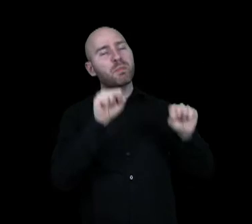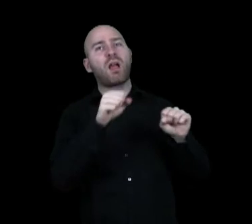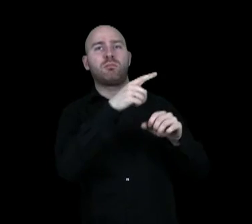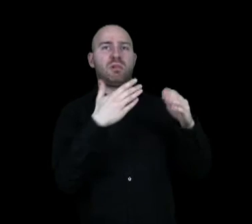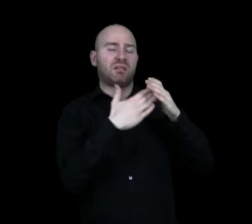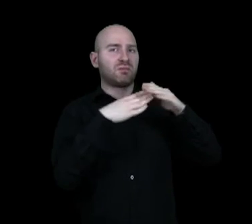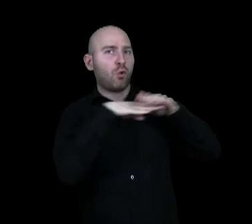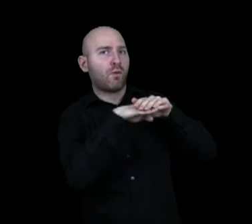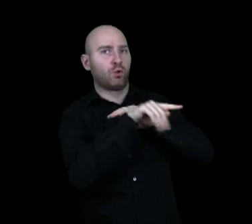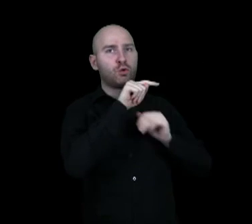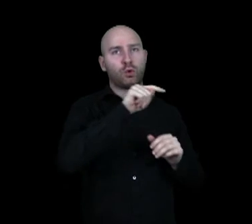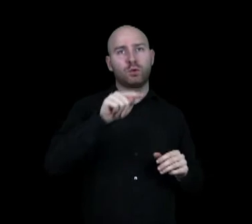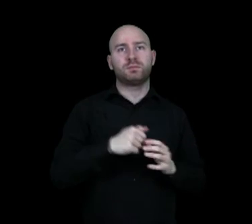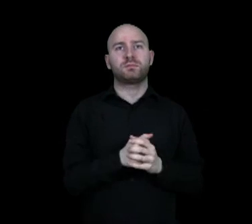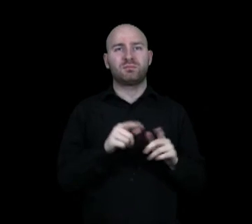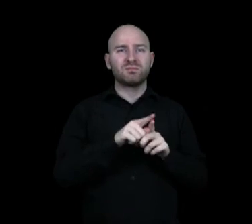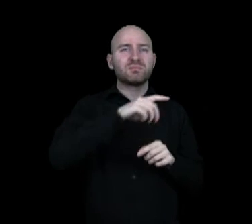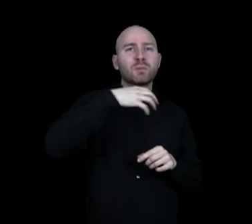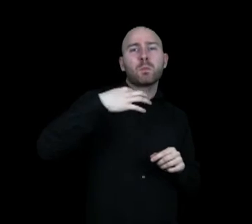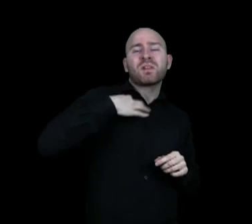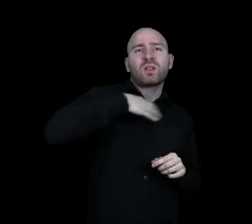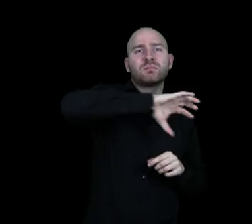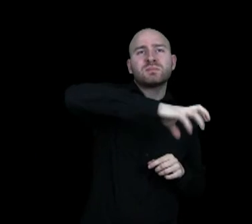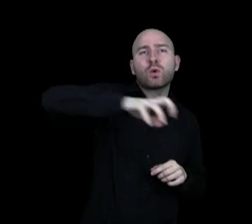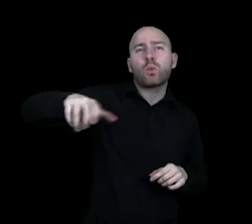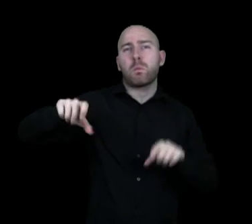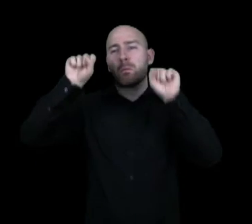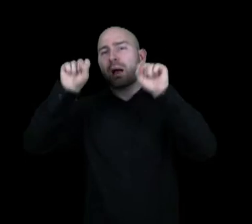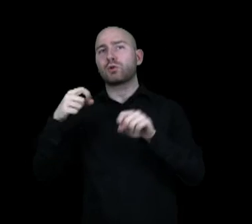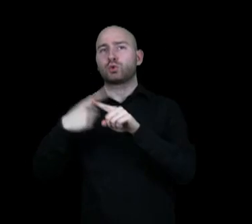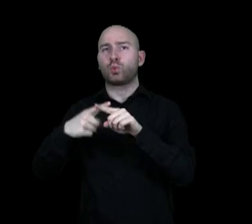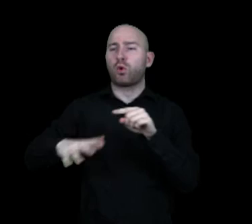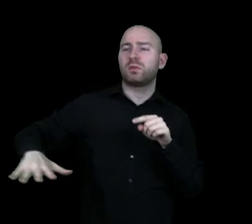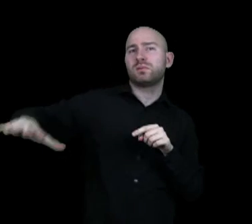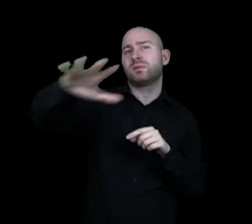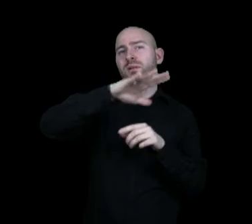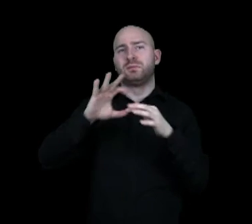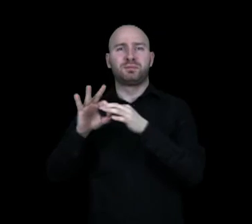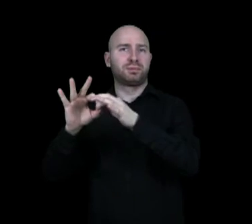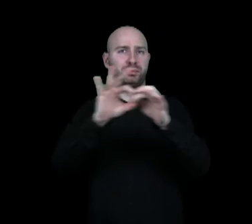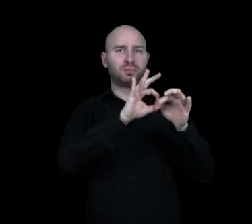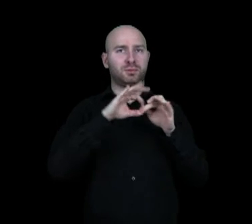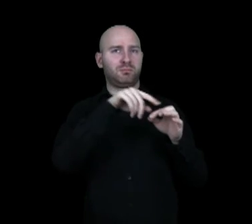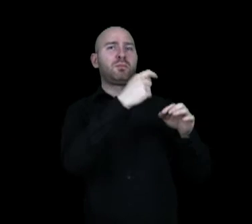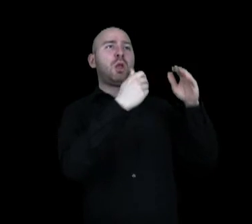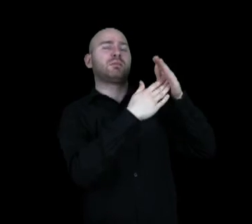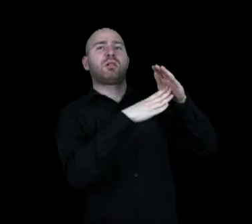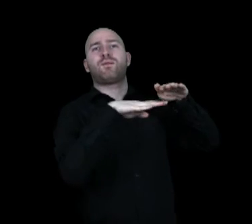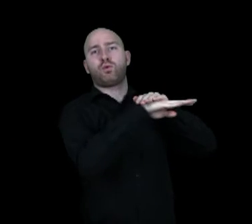prywatnego. Banki członkowskie mają wpływ na sytuację. Rezerwa federalna koordynuje ich działania.